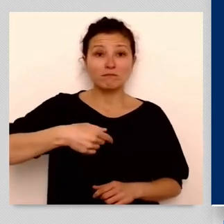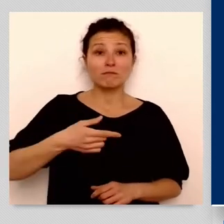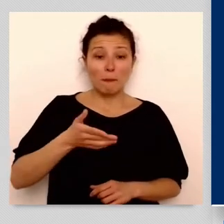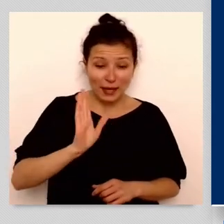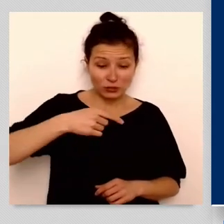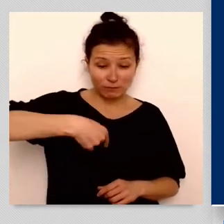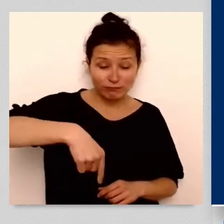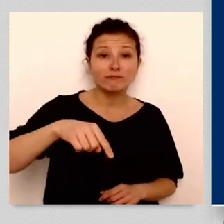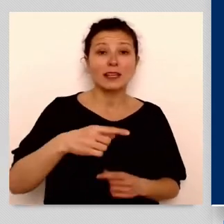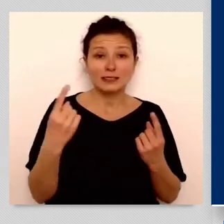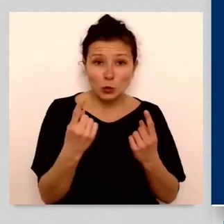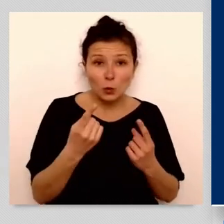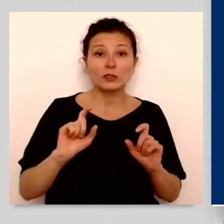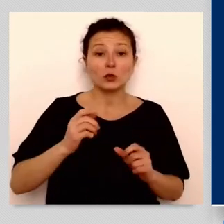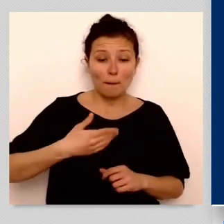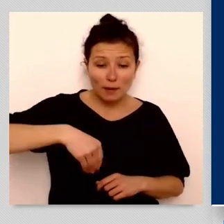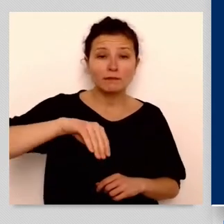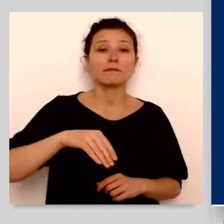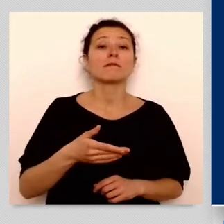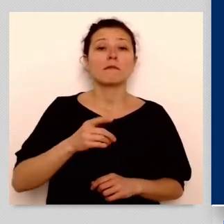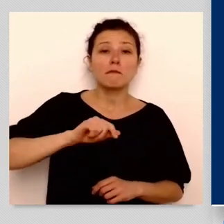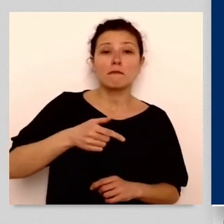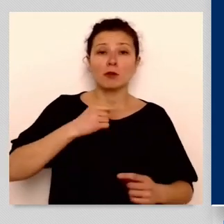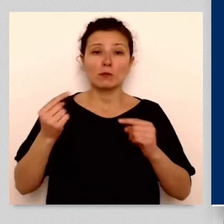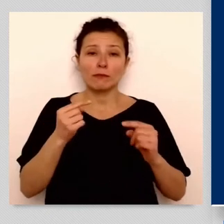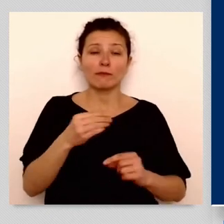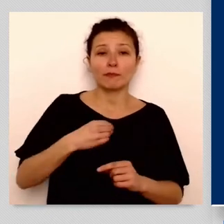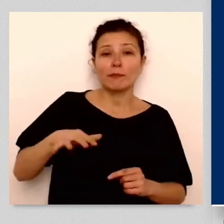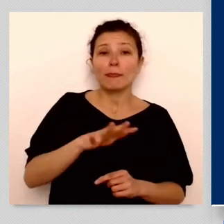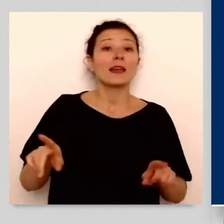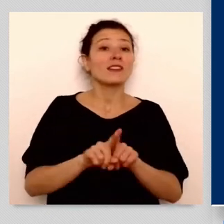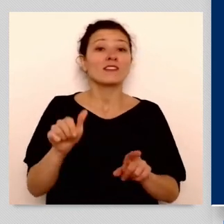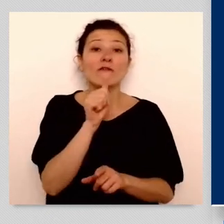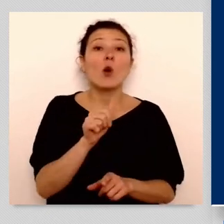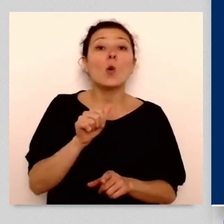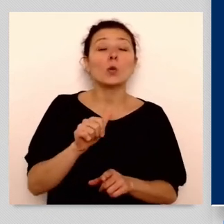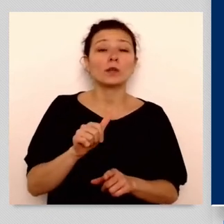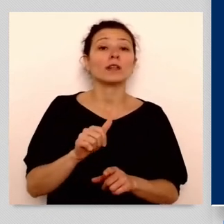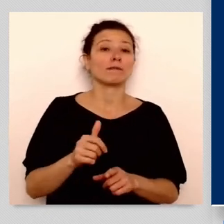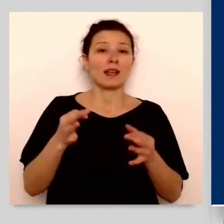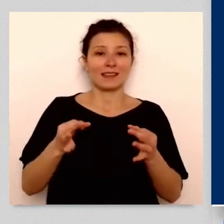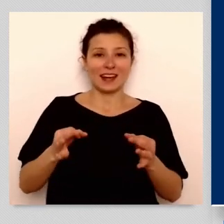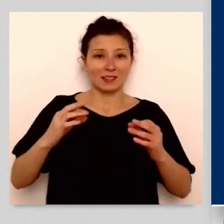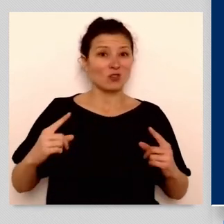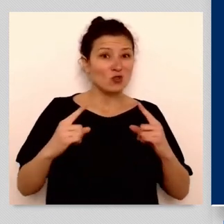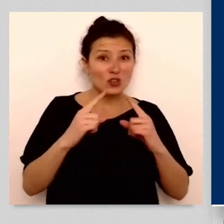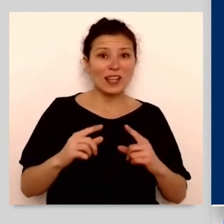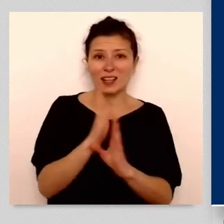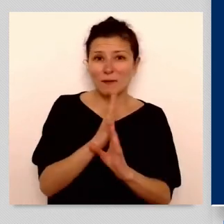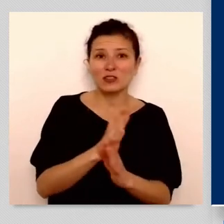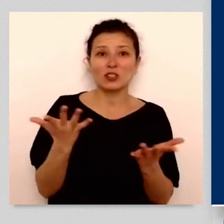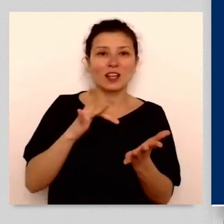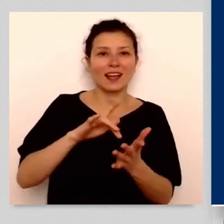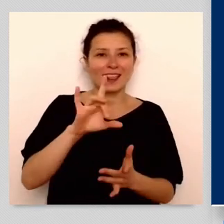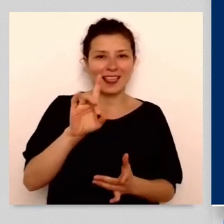w Polsce, na forum Unii Europejskiej, teraz podczas szczytu klimatycznego w Glasgow, będzie właśnie czym